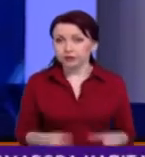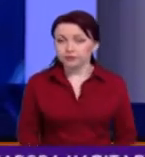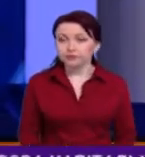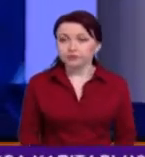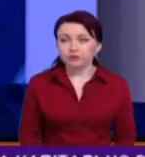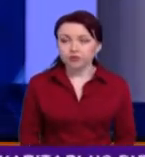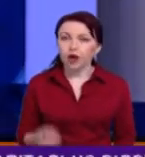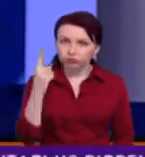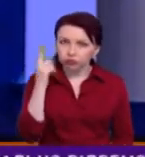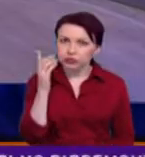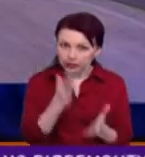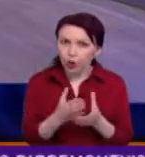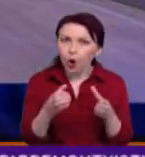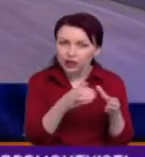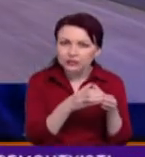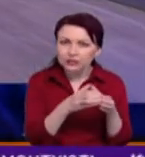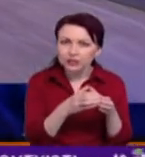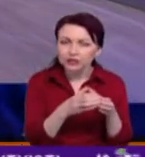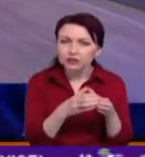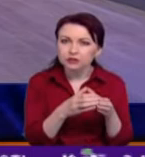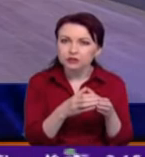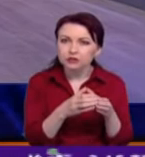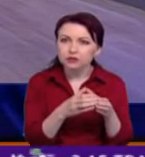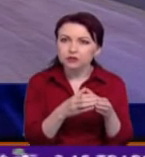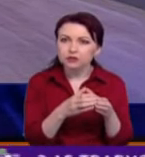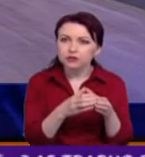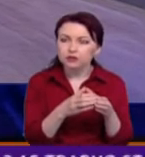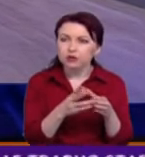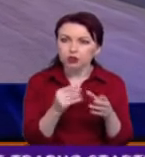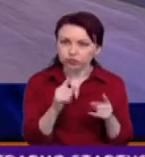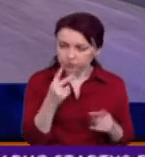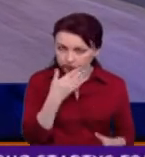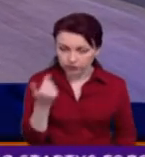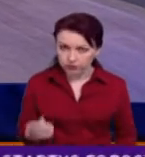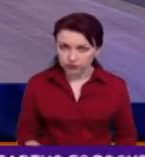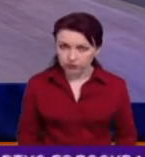вона є, ця коаліція? А її ще немає?